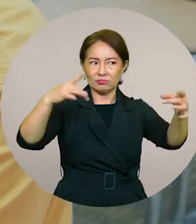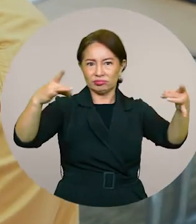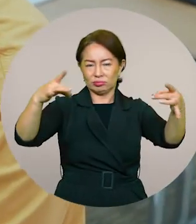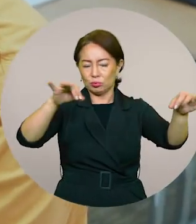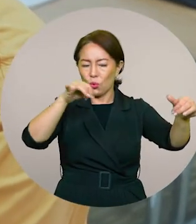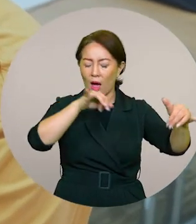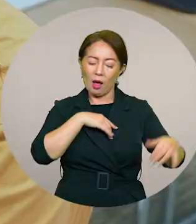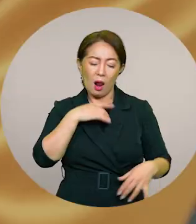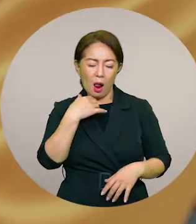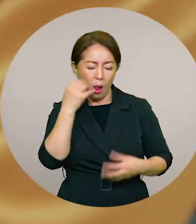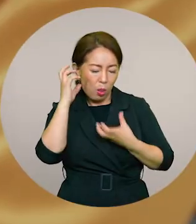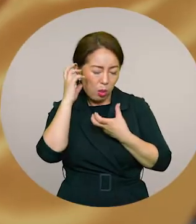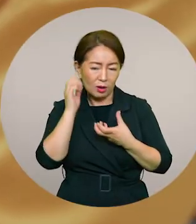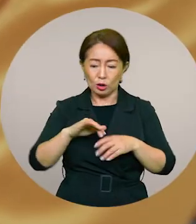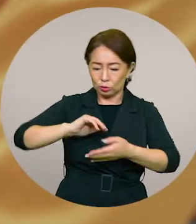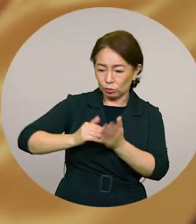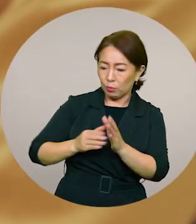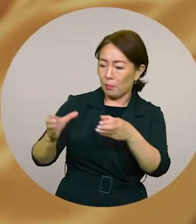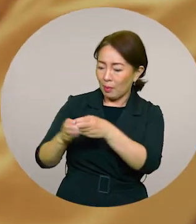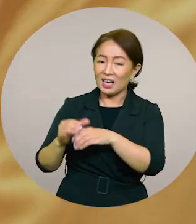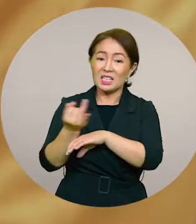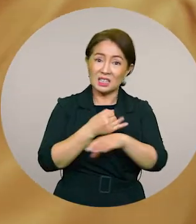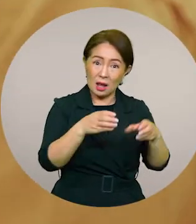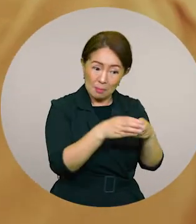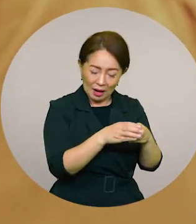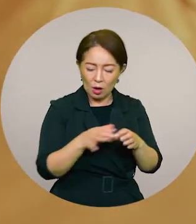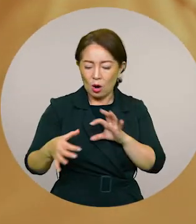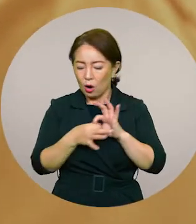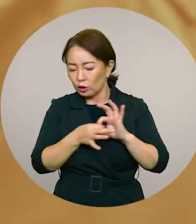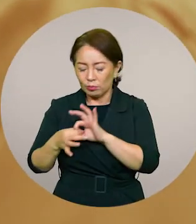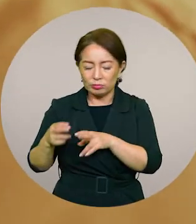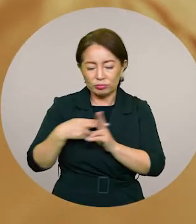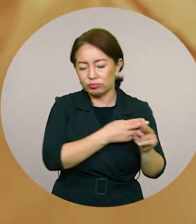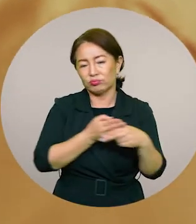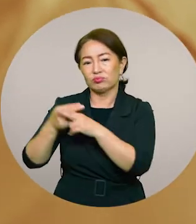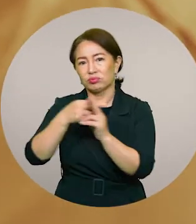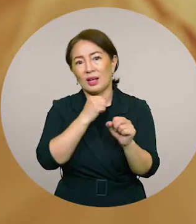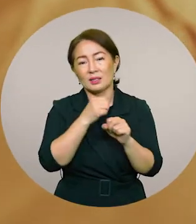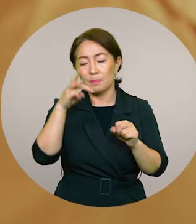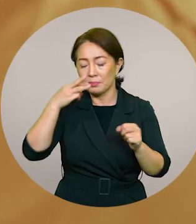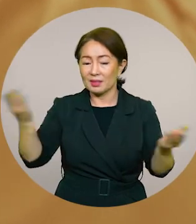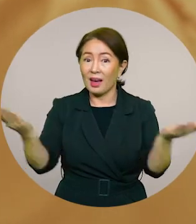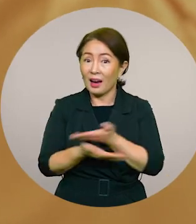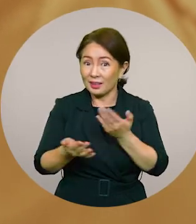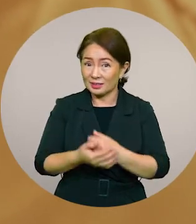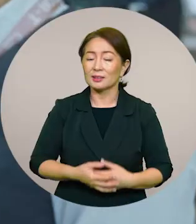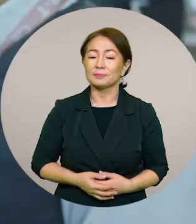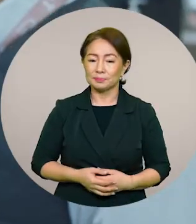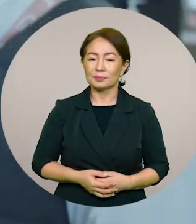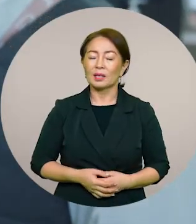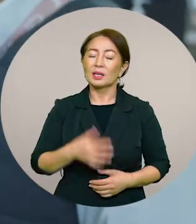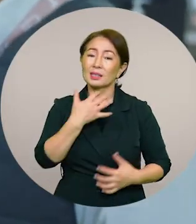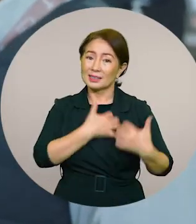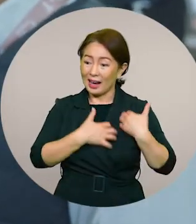нь доор ажиллаж байгаа болон төлөвлөлтийн баг, инженерийн багуудтай ер нь яг дунд нь гүүр болоод бүх мэдээллээр нь хангах.